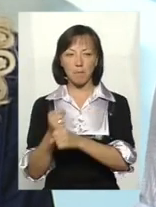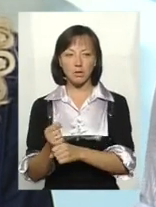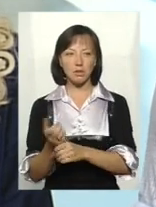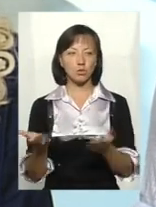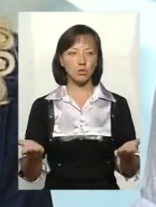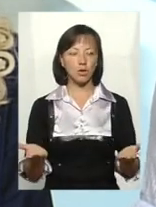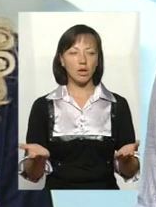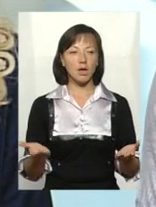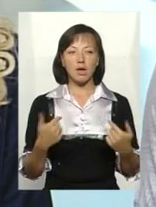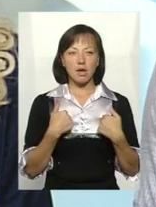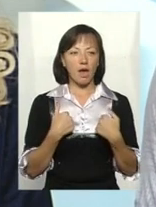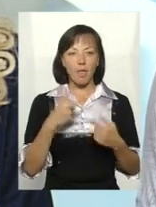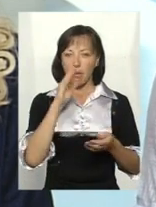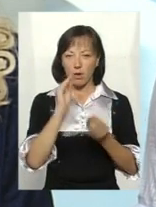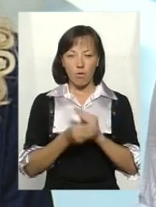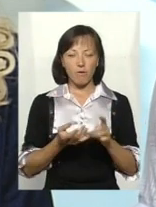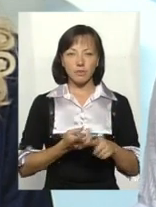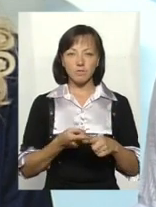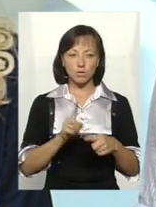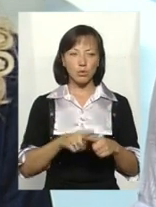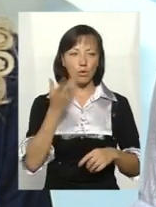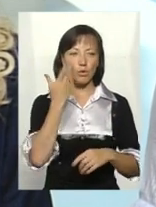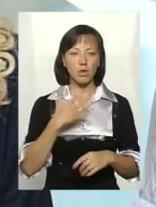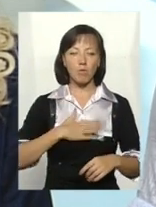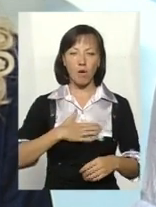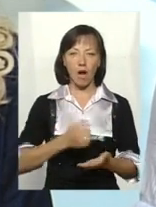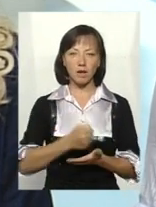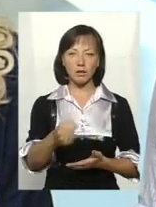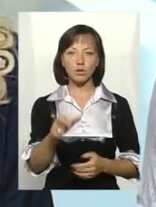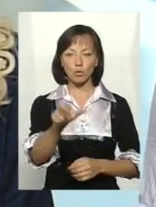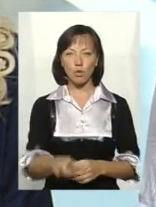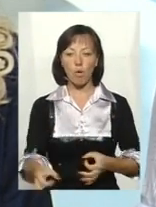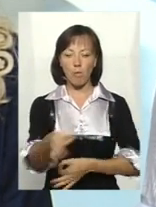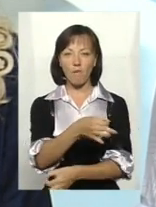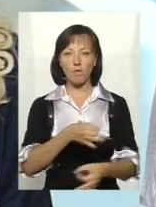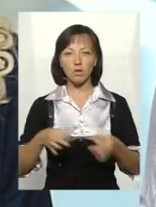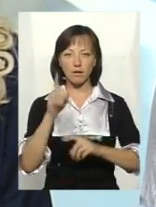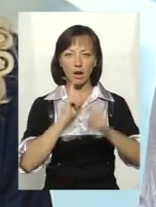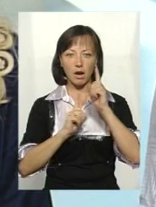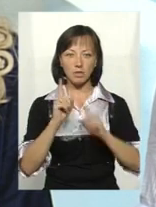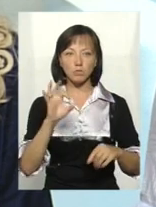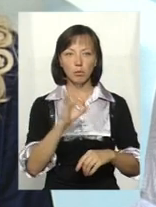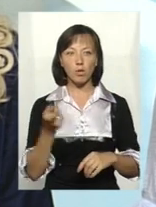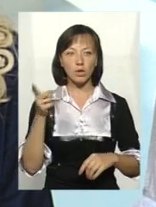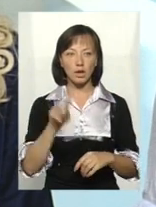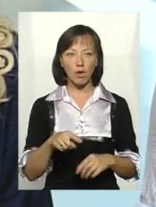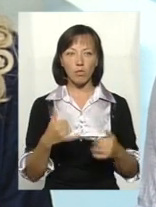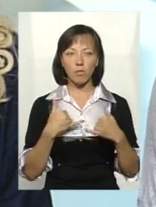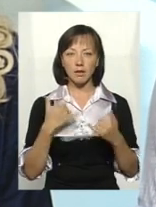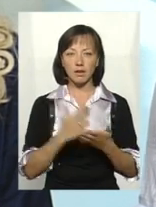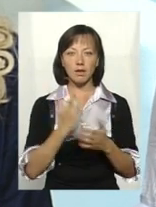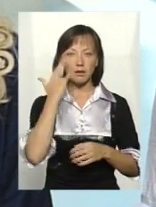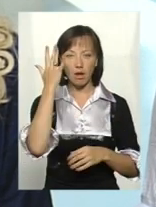Тому, власне, я не приховував цього, коли моя кандидатура обговорювалась на засіданні громадської ради, про те, що в мене є